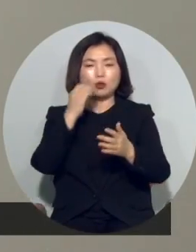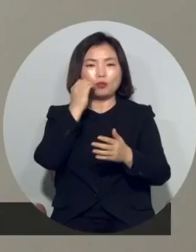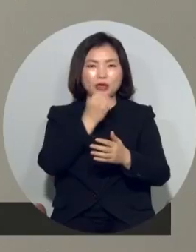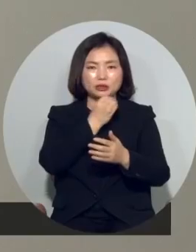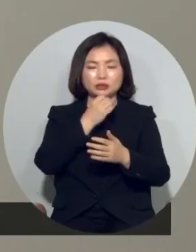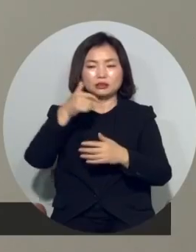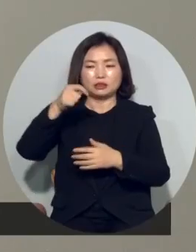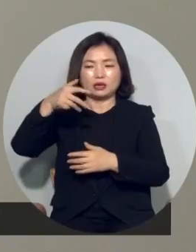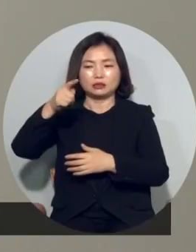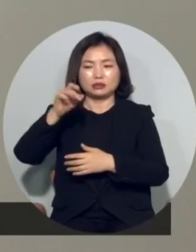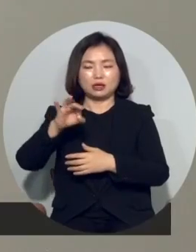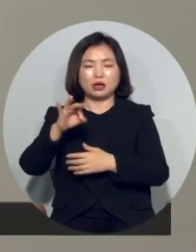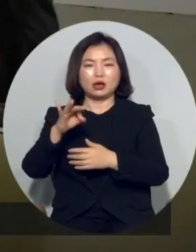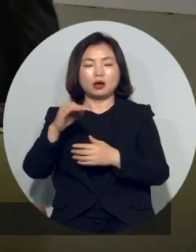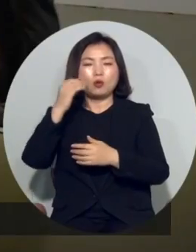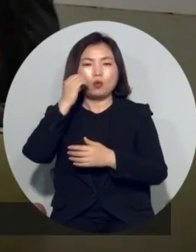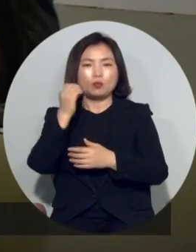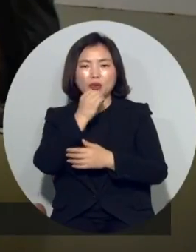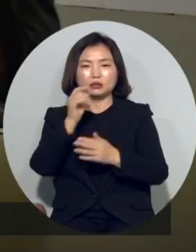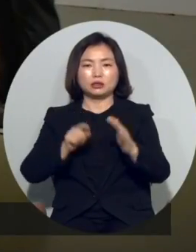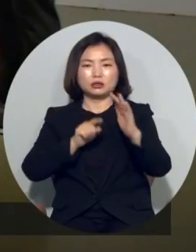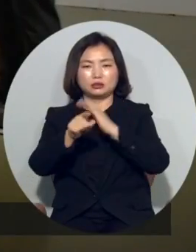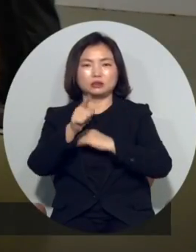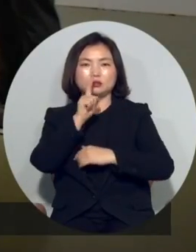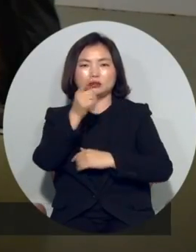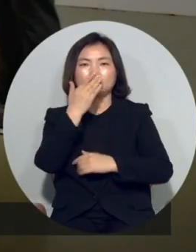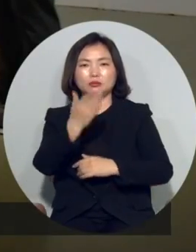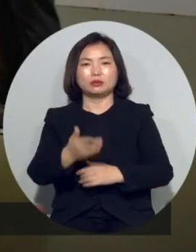가창 창작 스튜디오 홈페이지에서 가능합니다